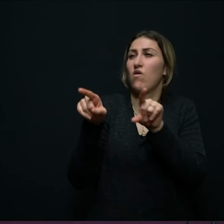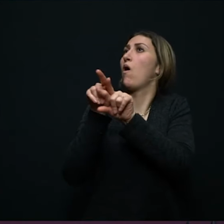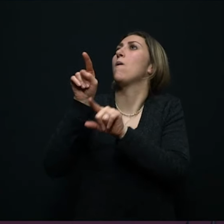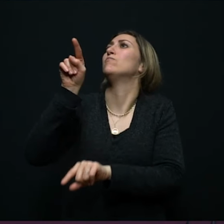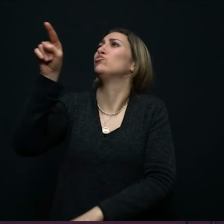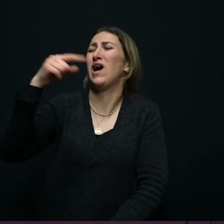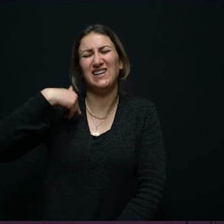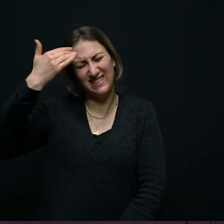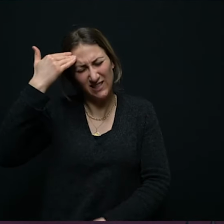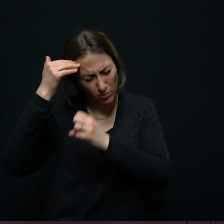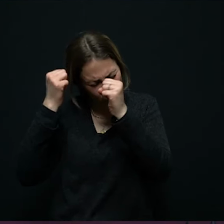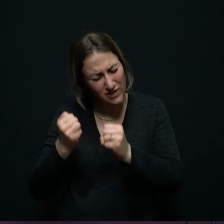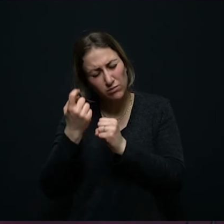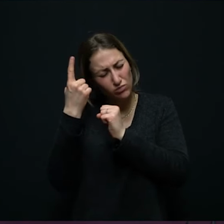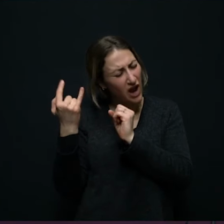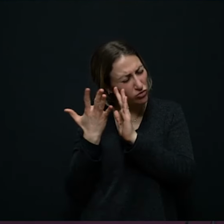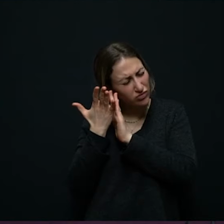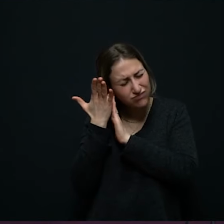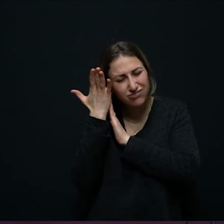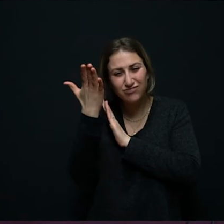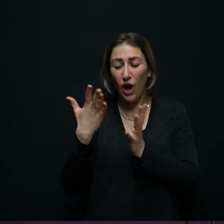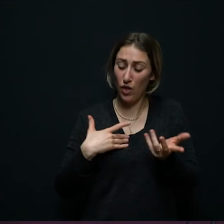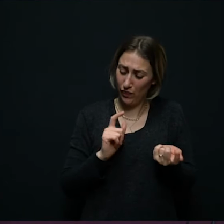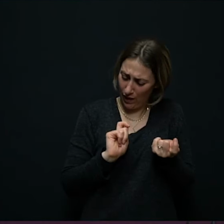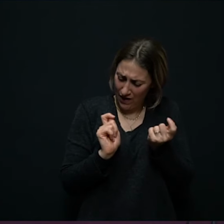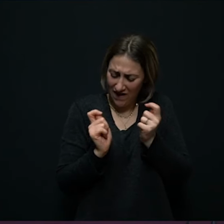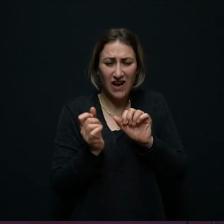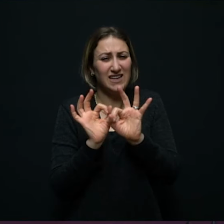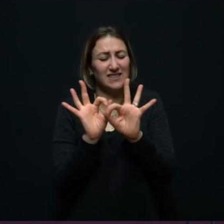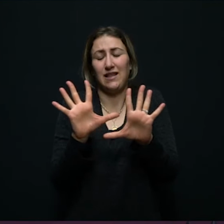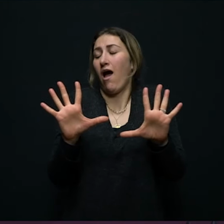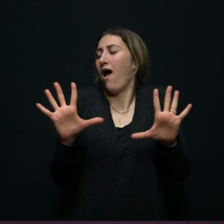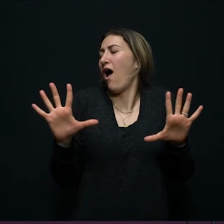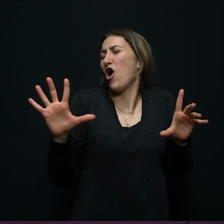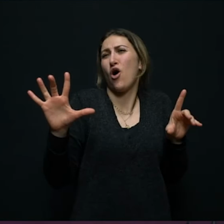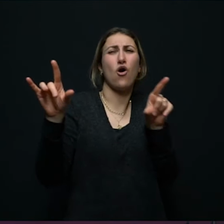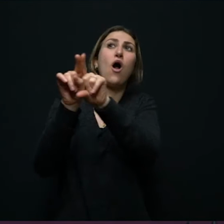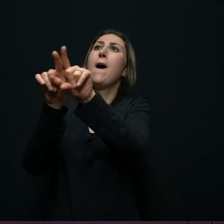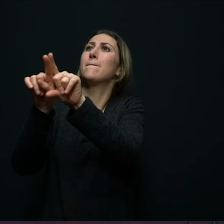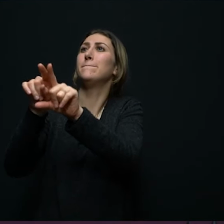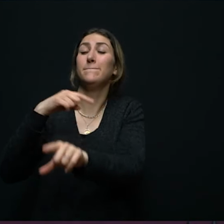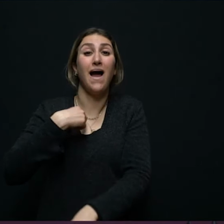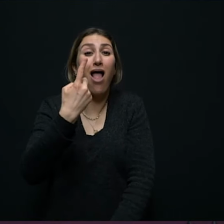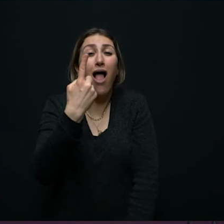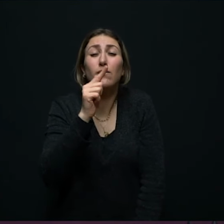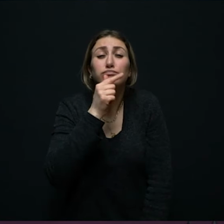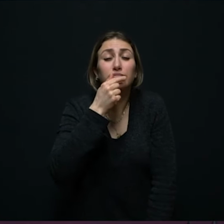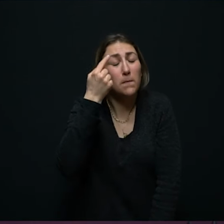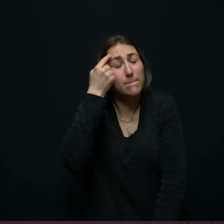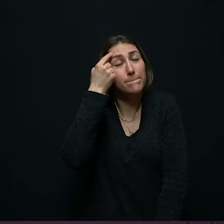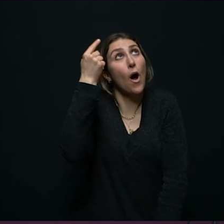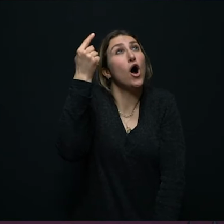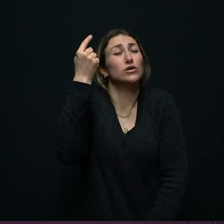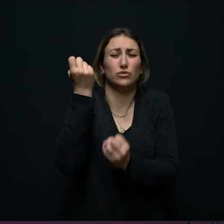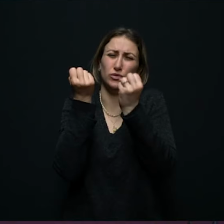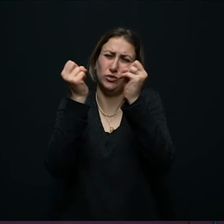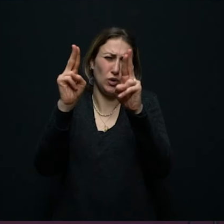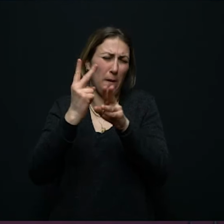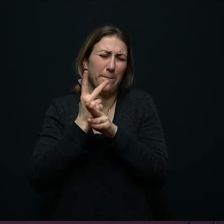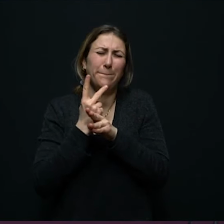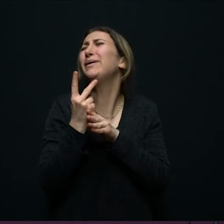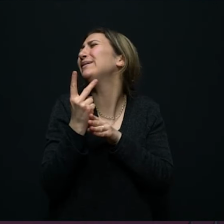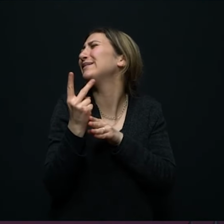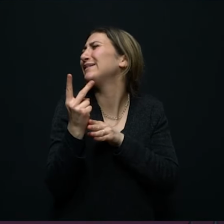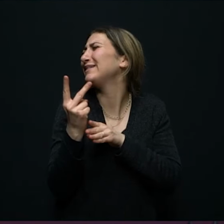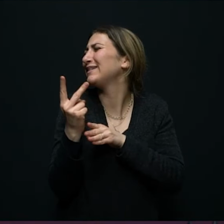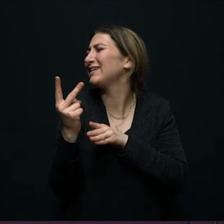toi la moindre mais de mes pensées sera pure toutes mes paroles